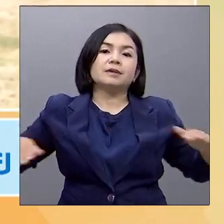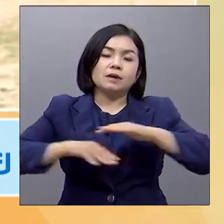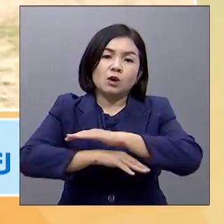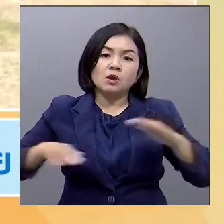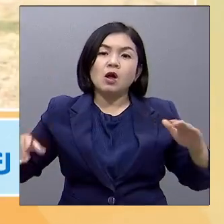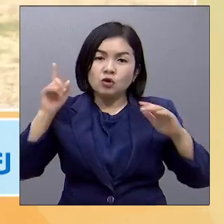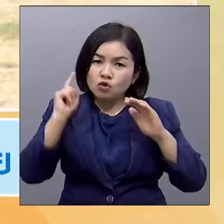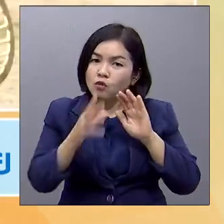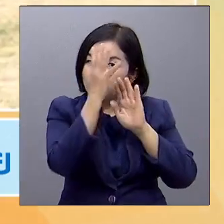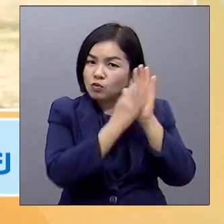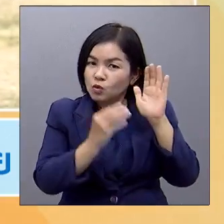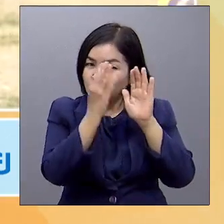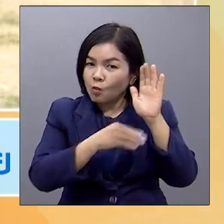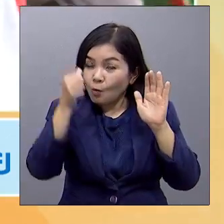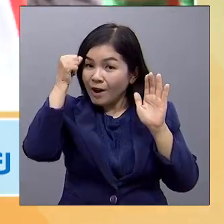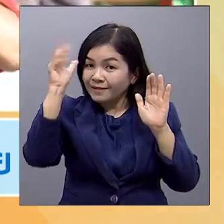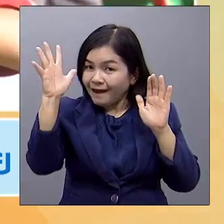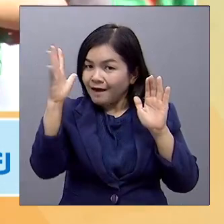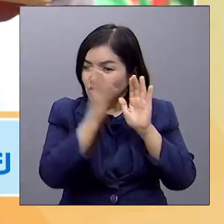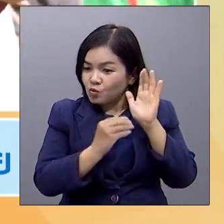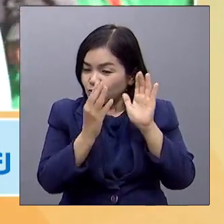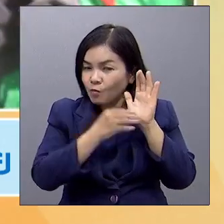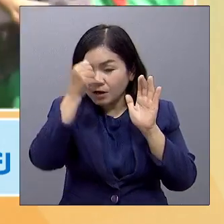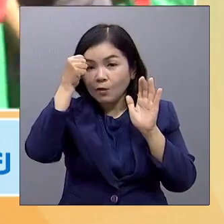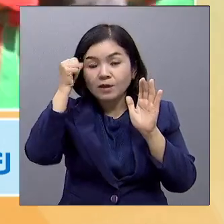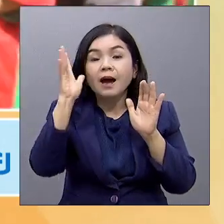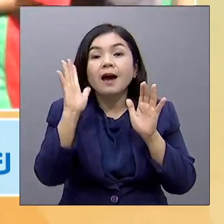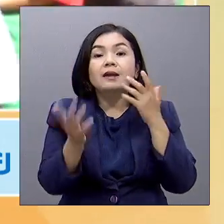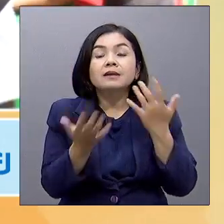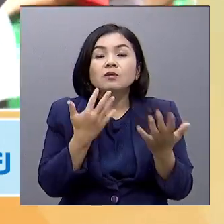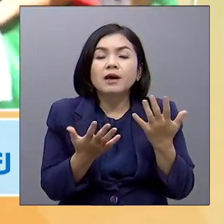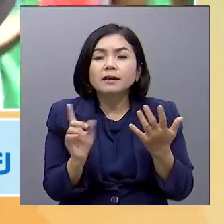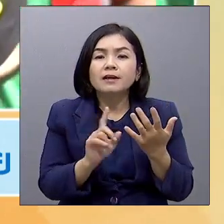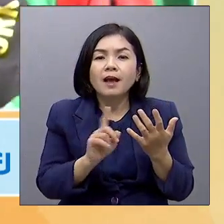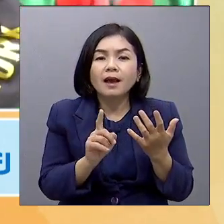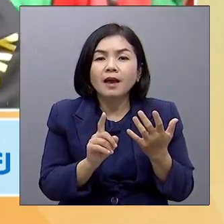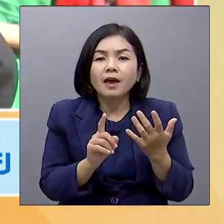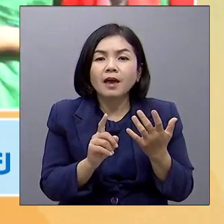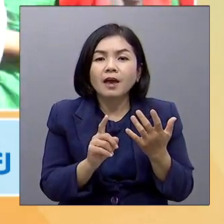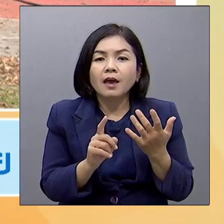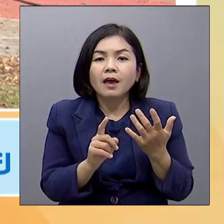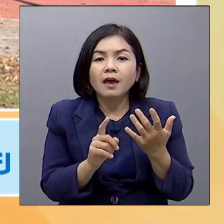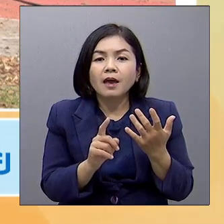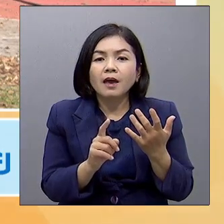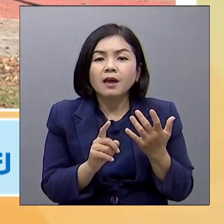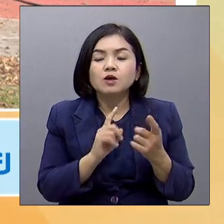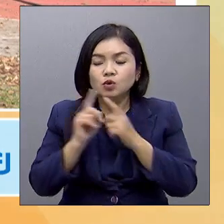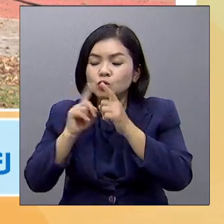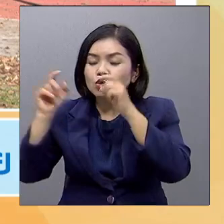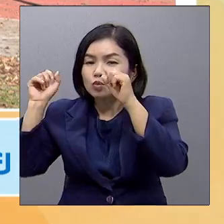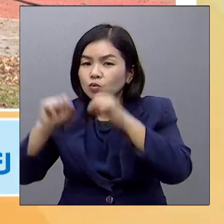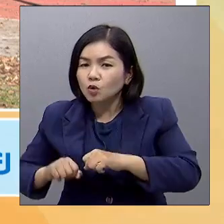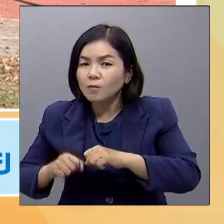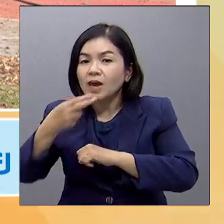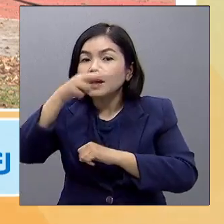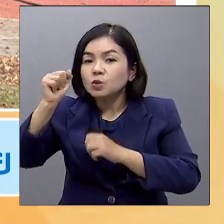ต้องมาเรีนกับเรา 5 วันอย่นี้ถูไคะจารย์อบลมหรอวผ่านอะไรคะเท่าที่ตกลงอนนั้กคอเป